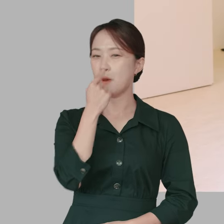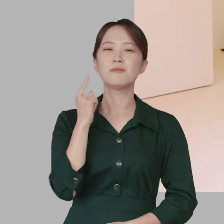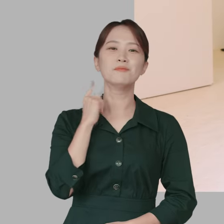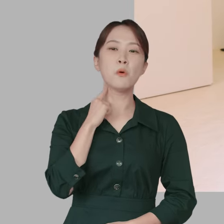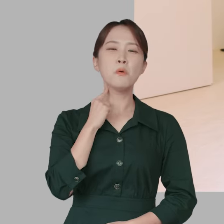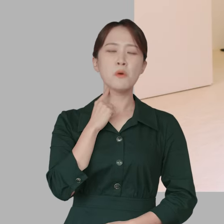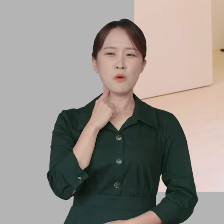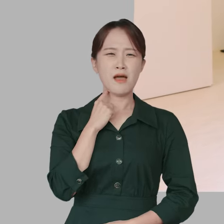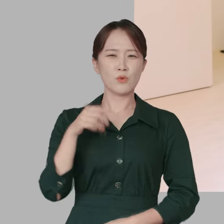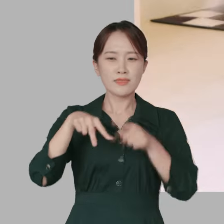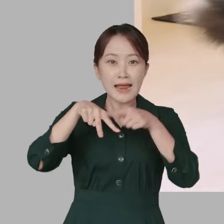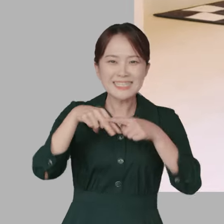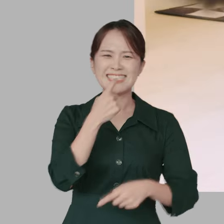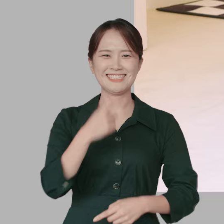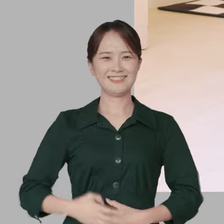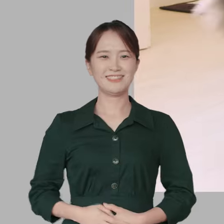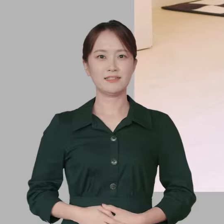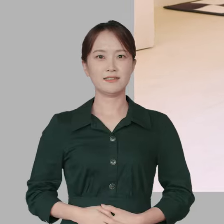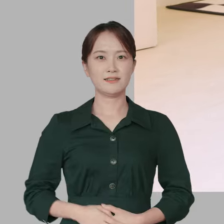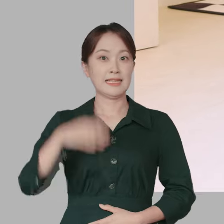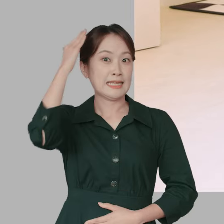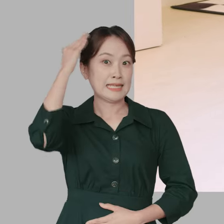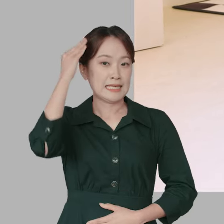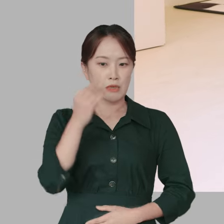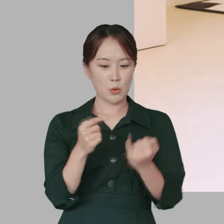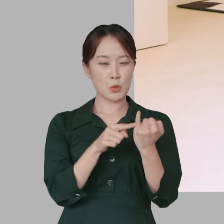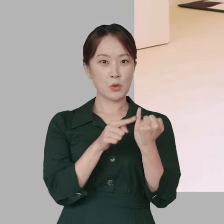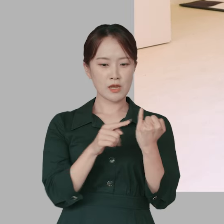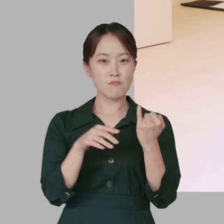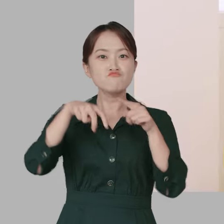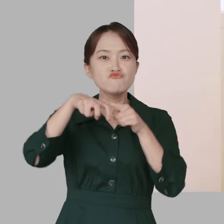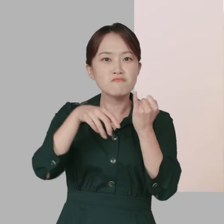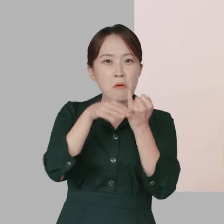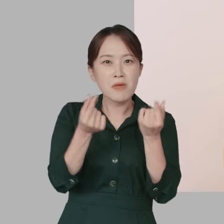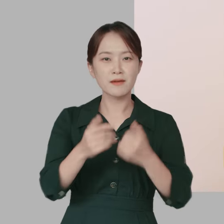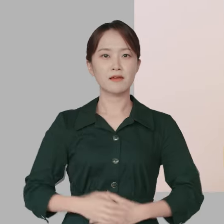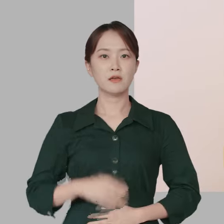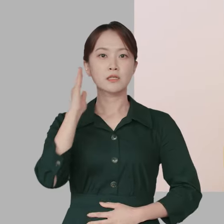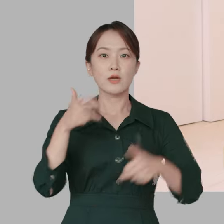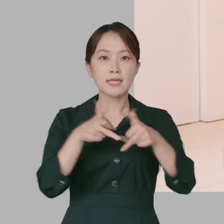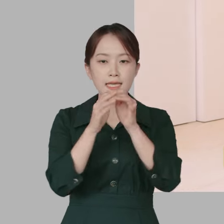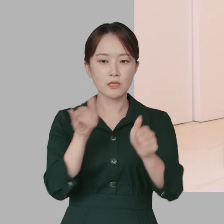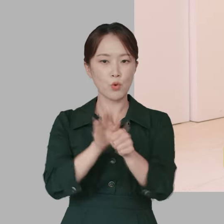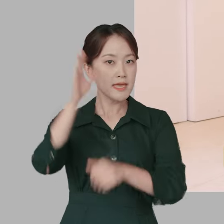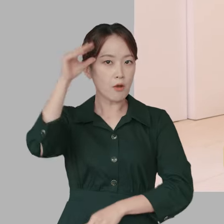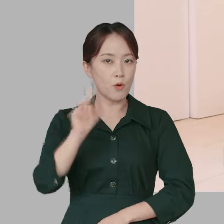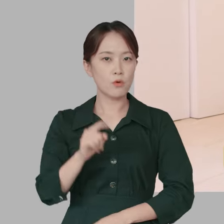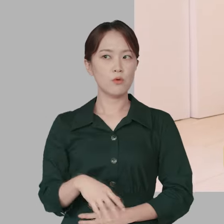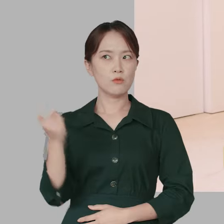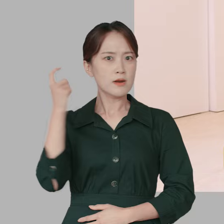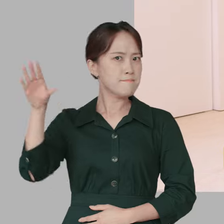주위와 앞다리는 흰색이다 도도의 키는 혜진 씨의 무릎까지 온다 청각장애인 도움이며는 소리가